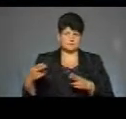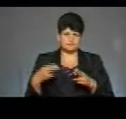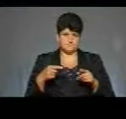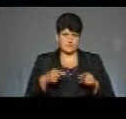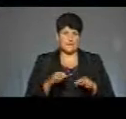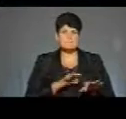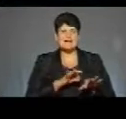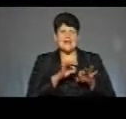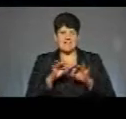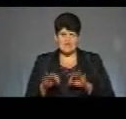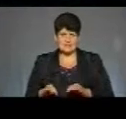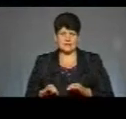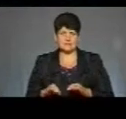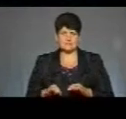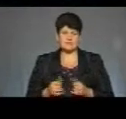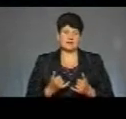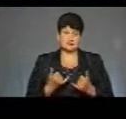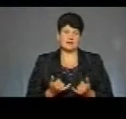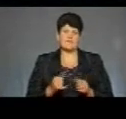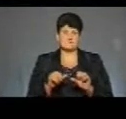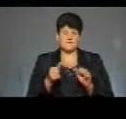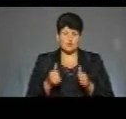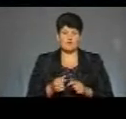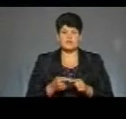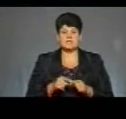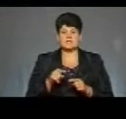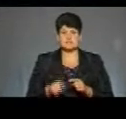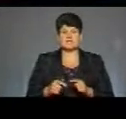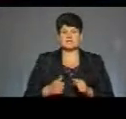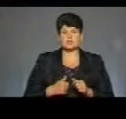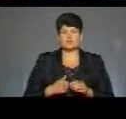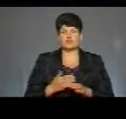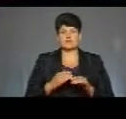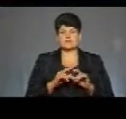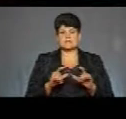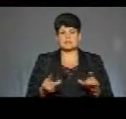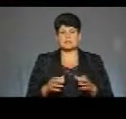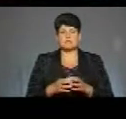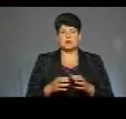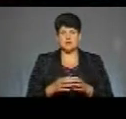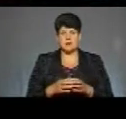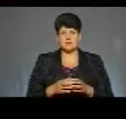мене перевели для собственно формування цієї військової частини. Бригада